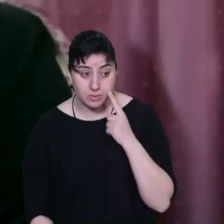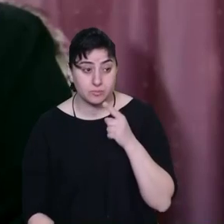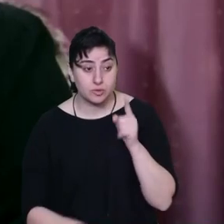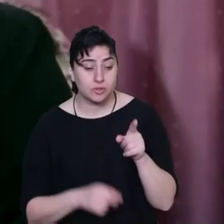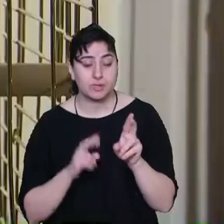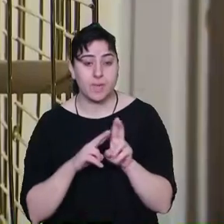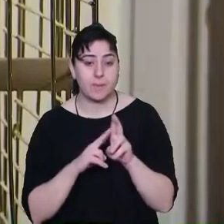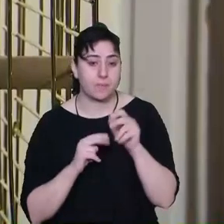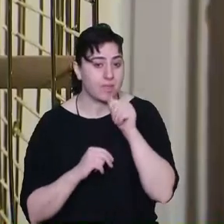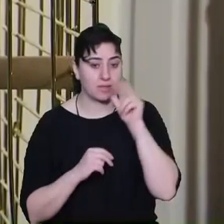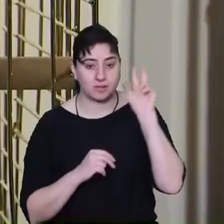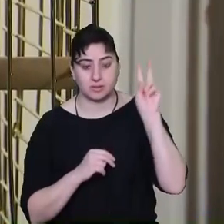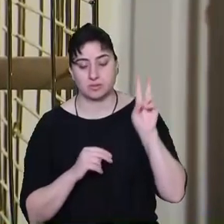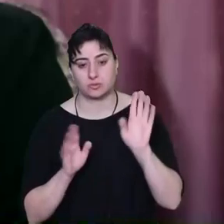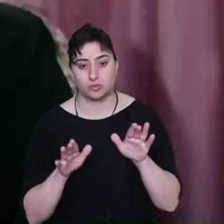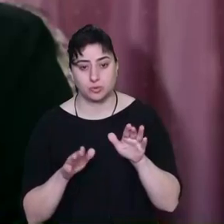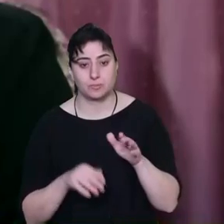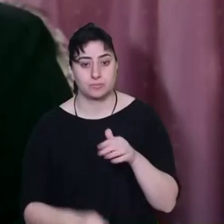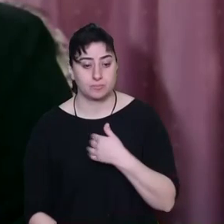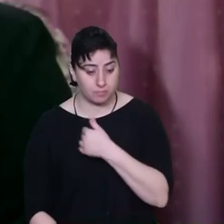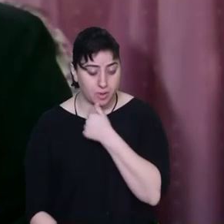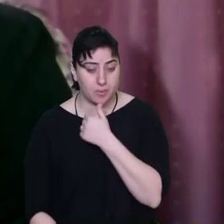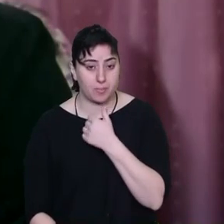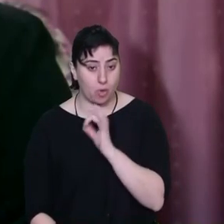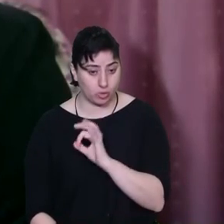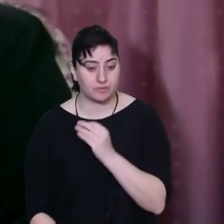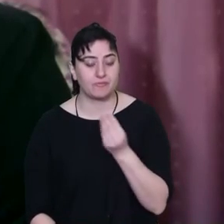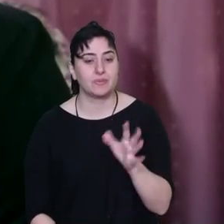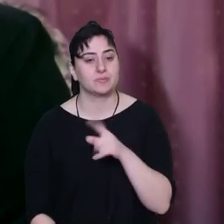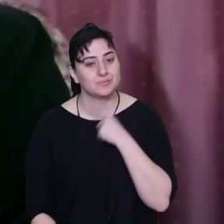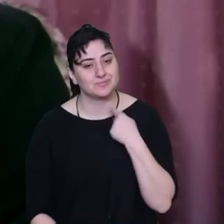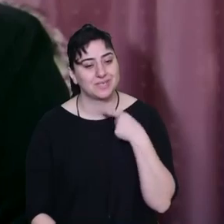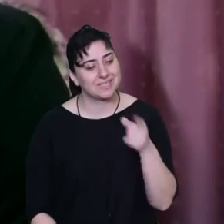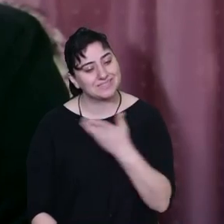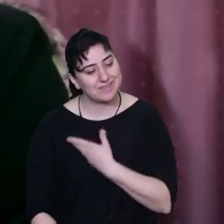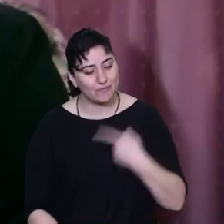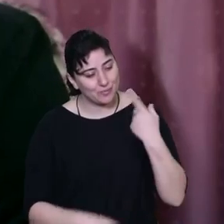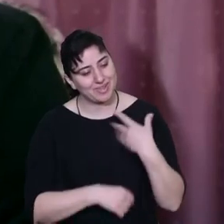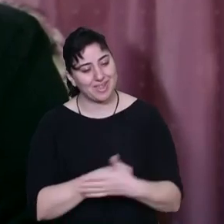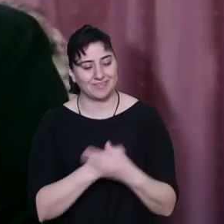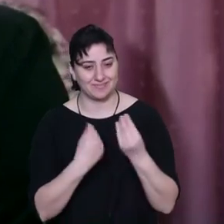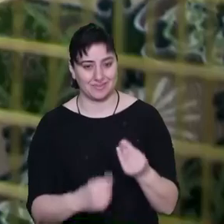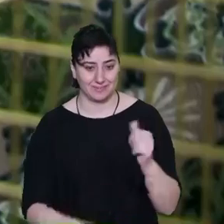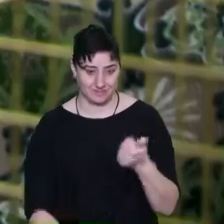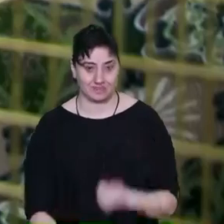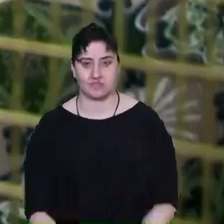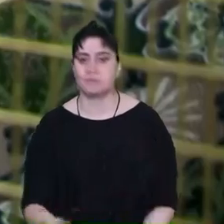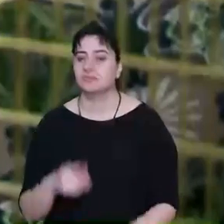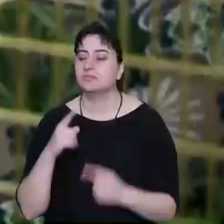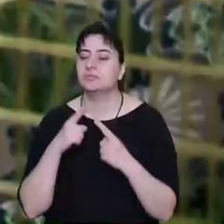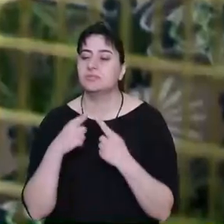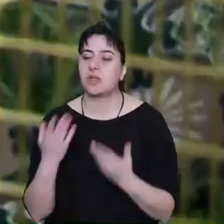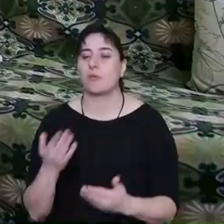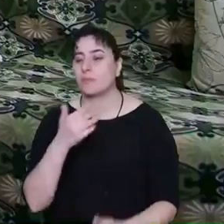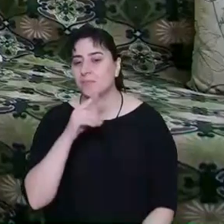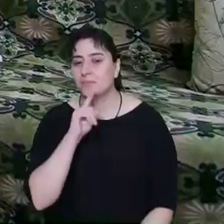Bey'in papağanı ha. Vallahi baban olsa hayatta vermezdi sana sevdiği de... ...ben sırf sen sev diye getirdim, kıymet bil. Sağ ol